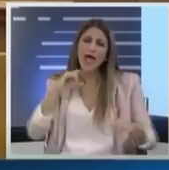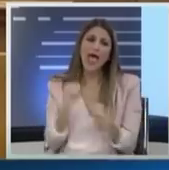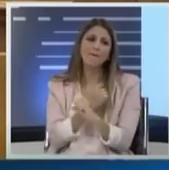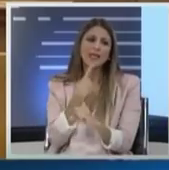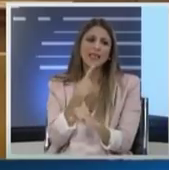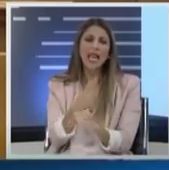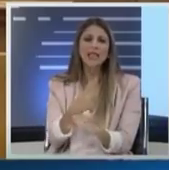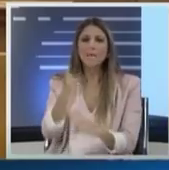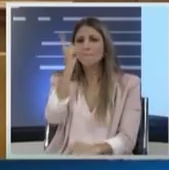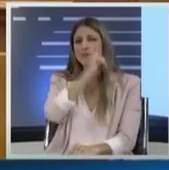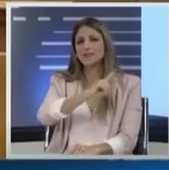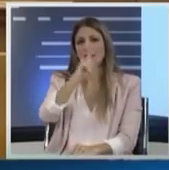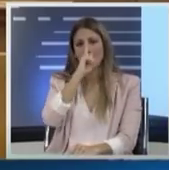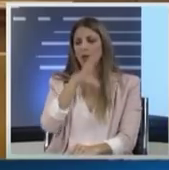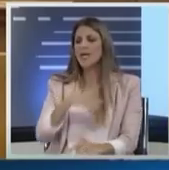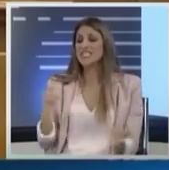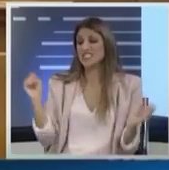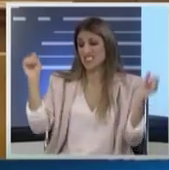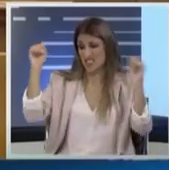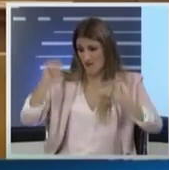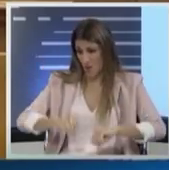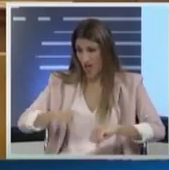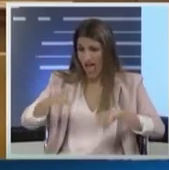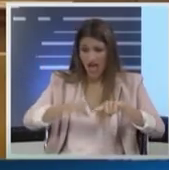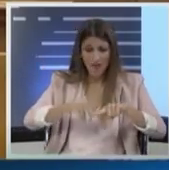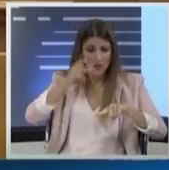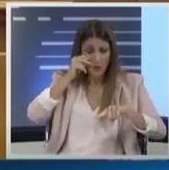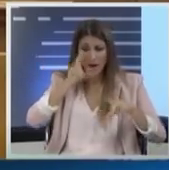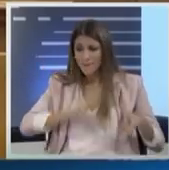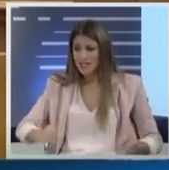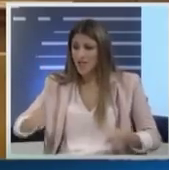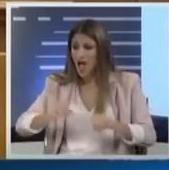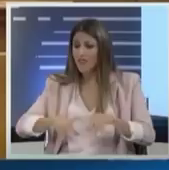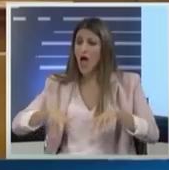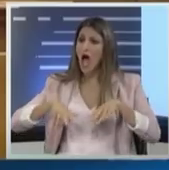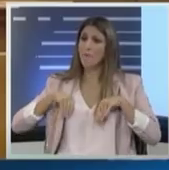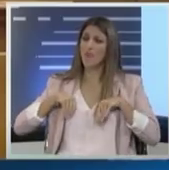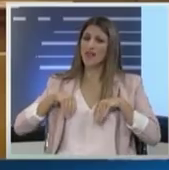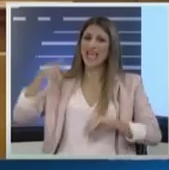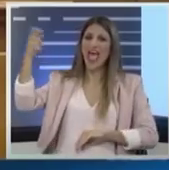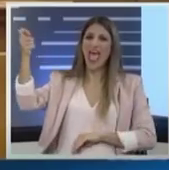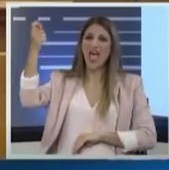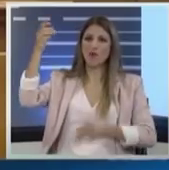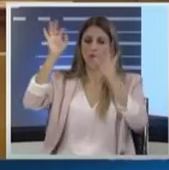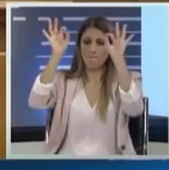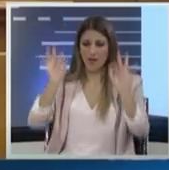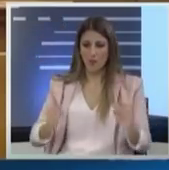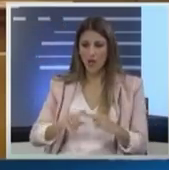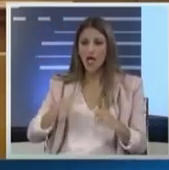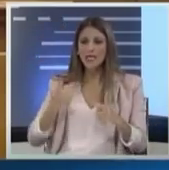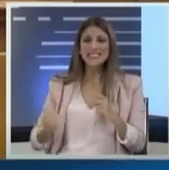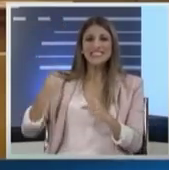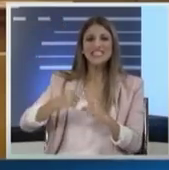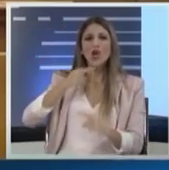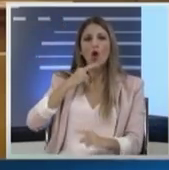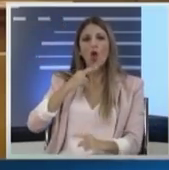ψέματα πως με τη συμφωνία αυτή η Ελλάδα αποδέχεται μακεδονικό έθνος και γλώσσα.